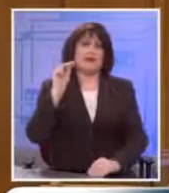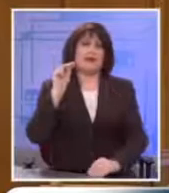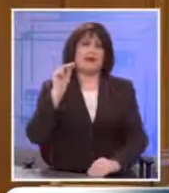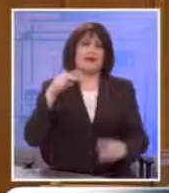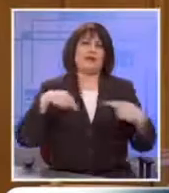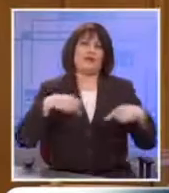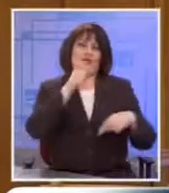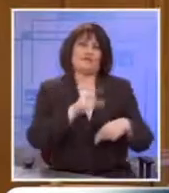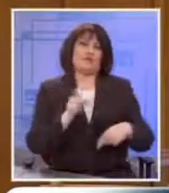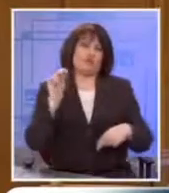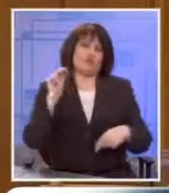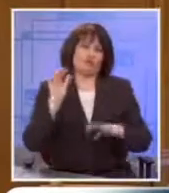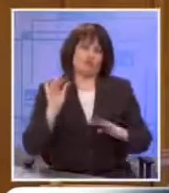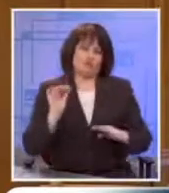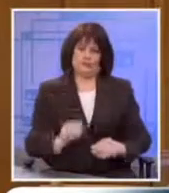Υπουργείου.